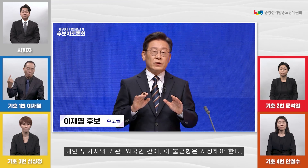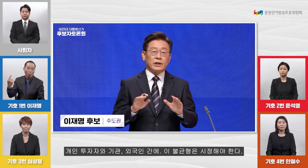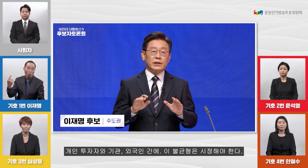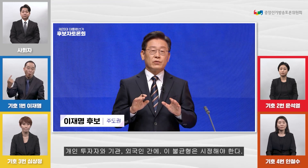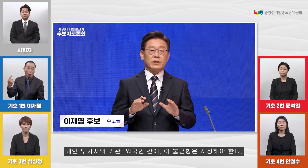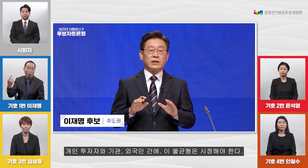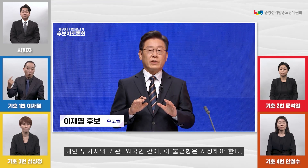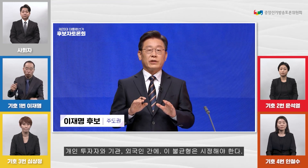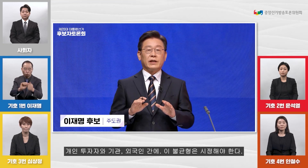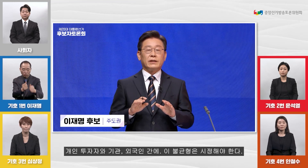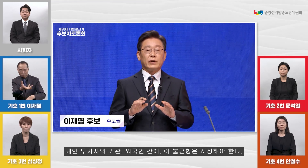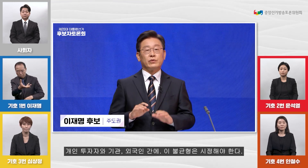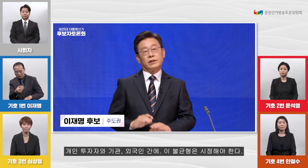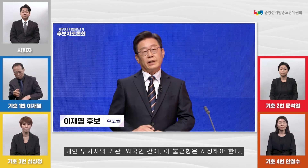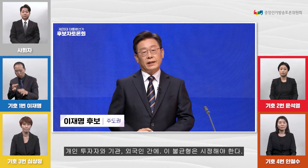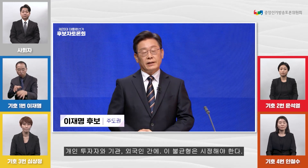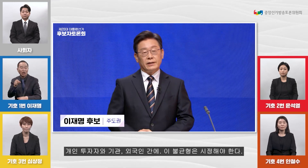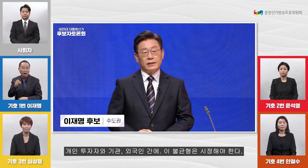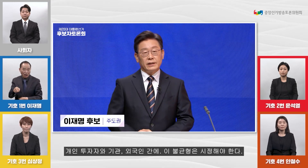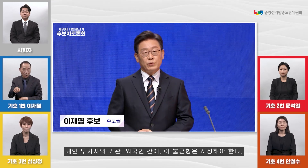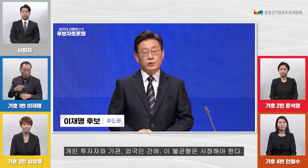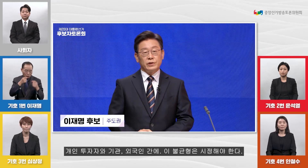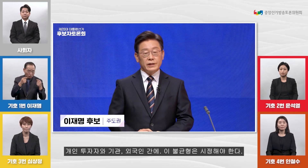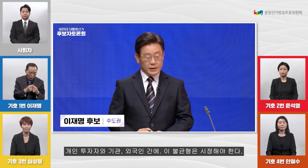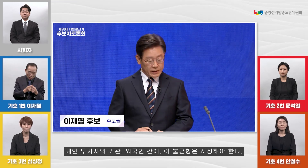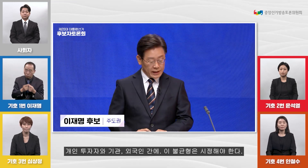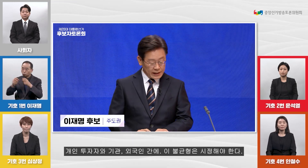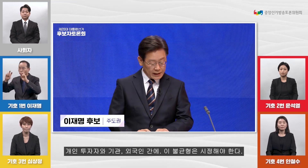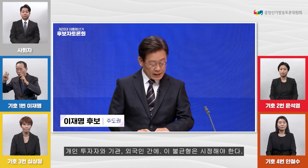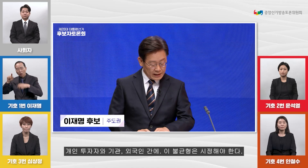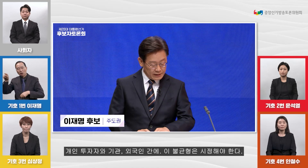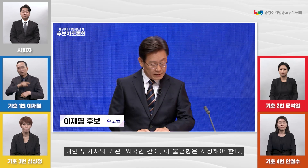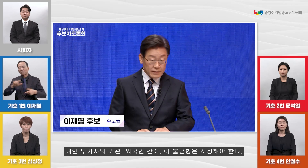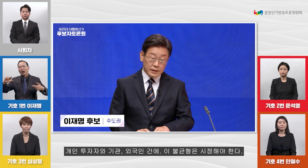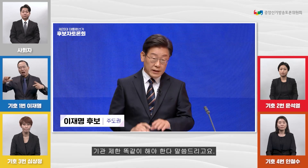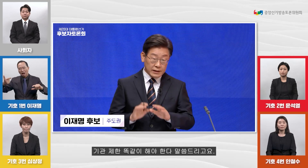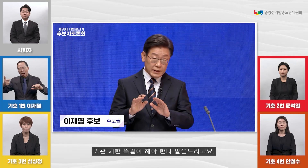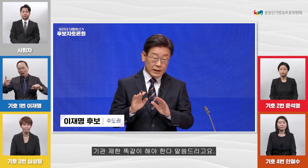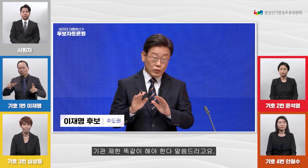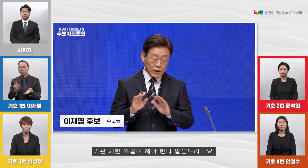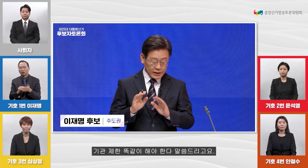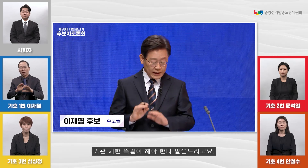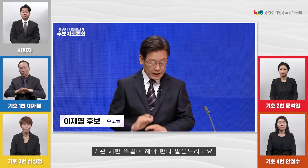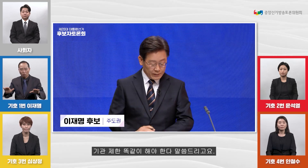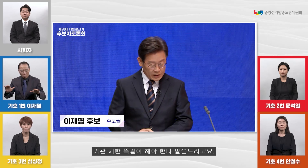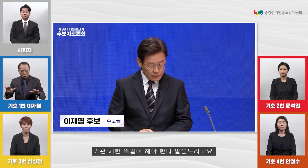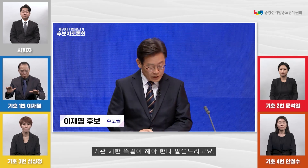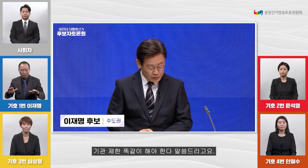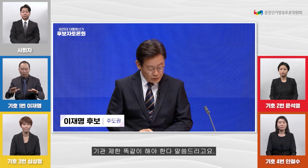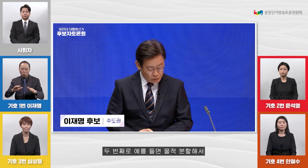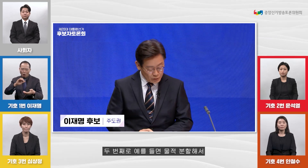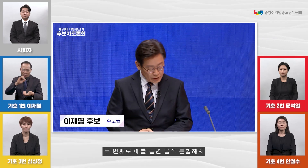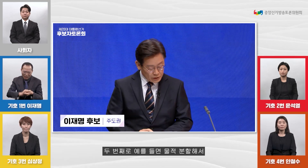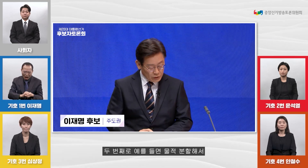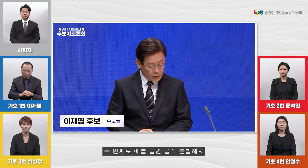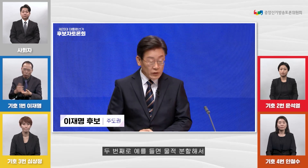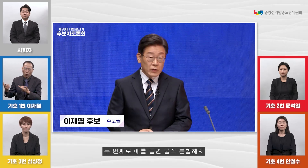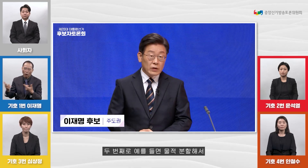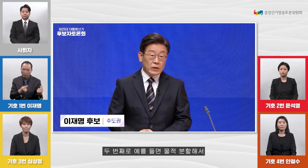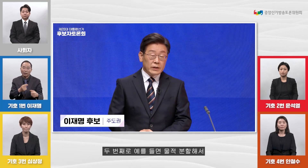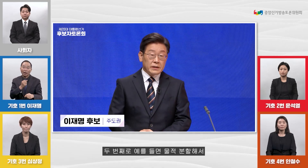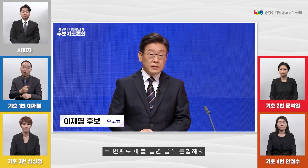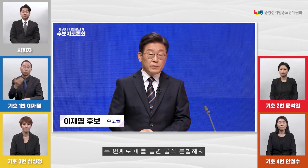있죠. 개인 투자자와 기관 외국인 간에 이 불균형을 시정해야 된다. 기간 제한 똑같이 해야 된다 말씀드리고요. 두